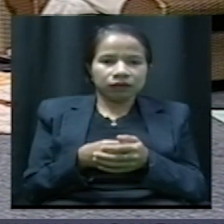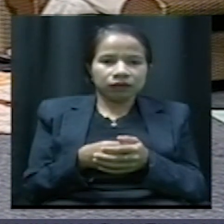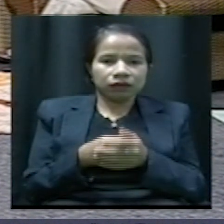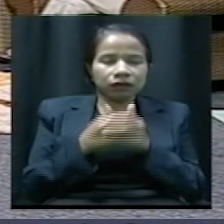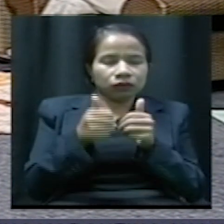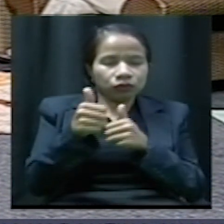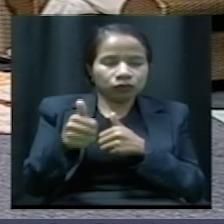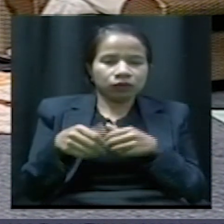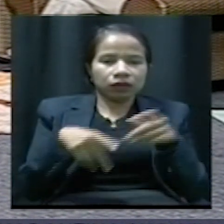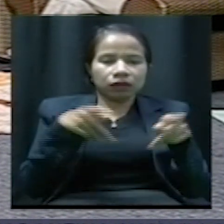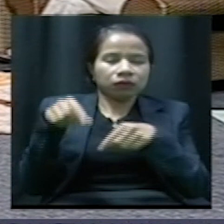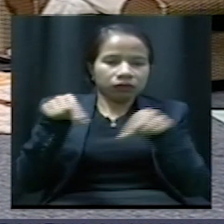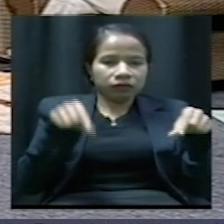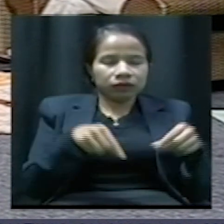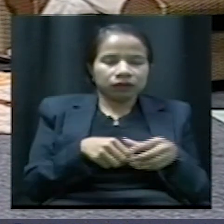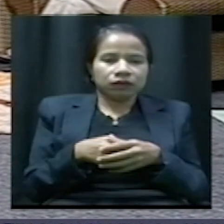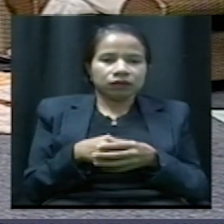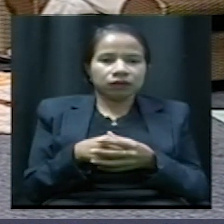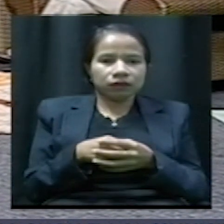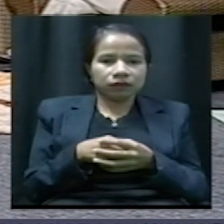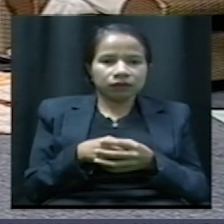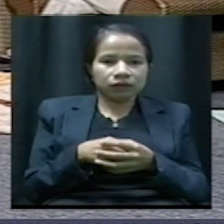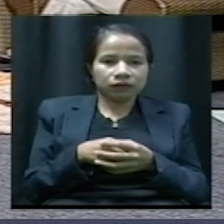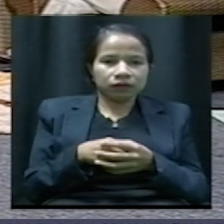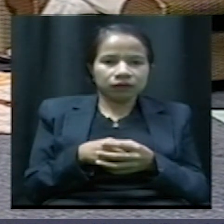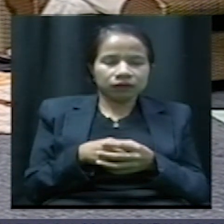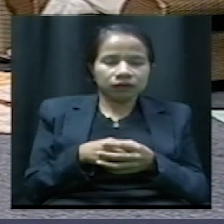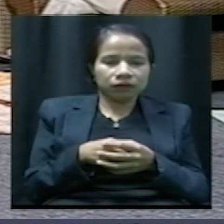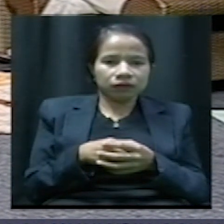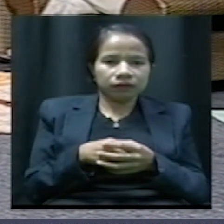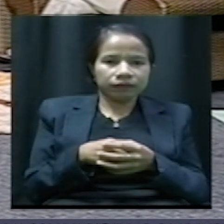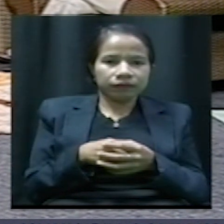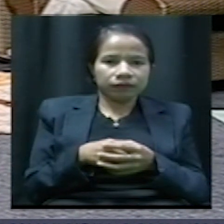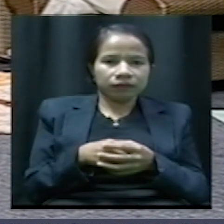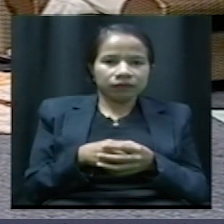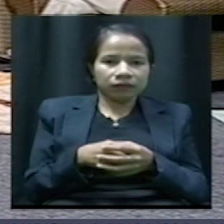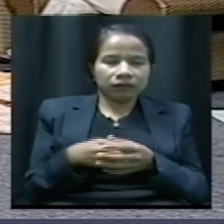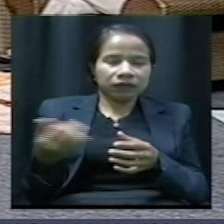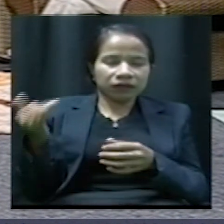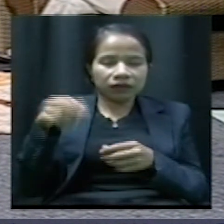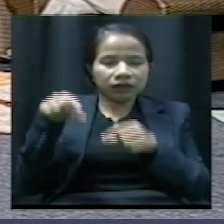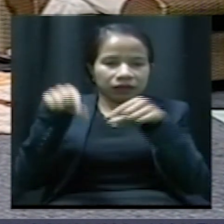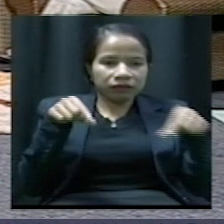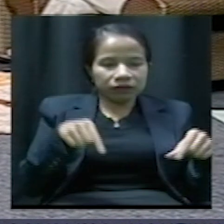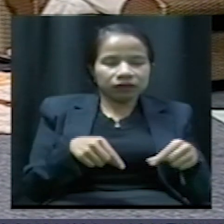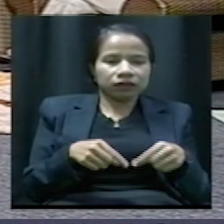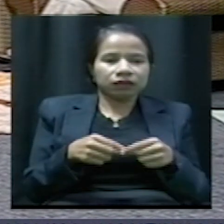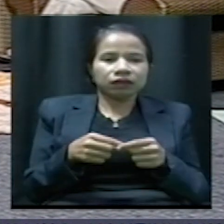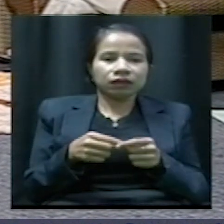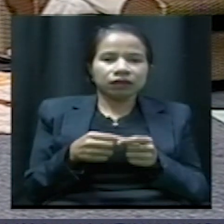buat tuir necessidade e modificiense ne tabe modificiense ne necessidade aso imon direktur kulene los kata sida deficiense ne necessidade